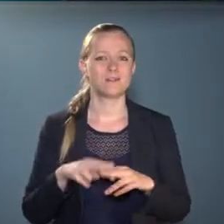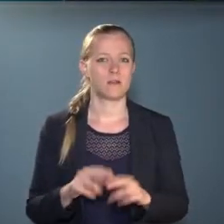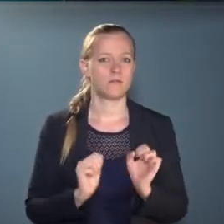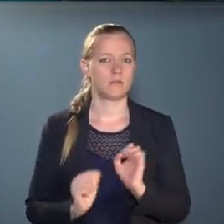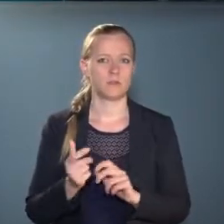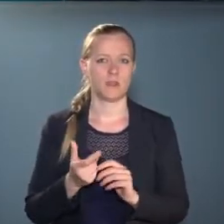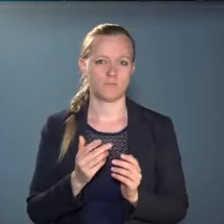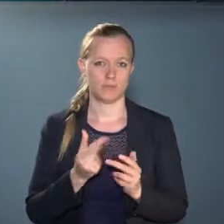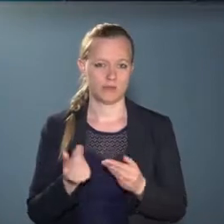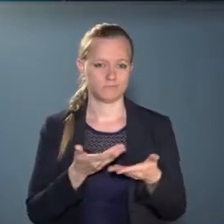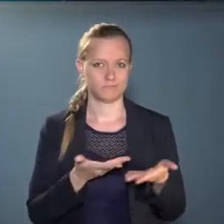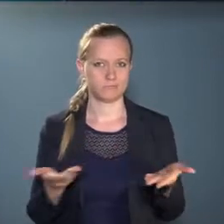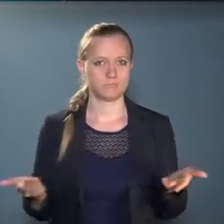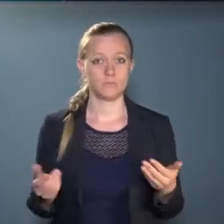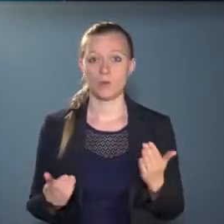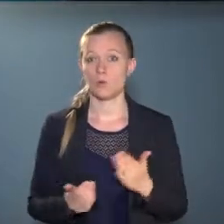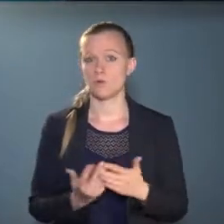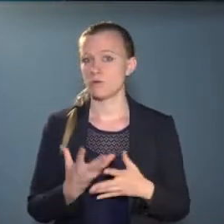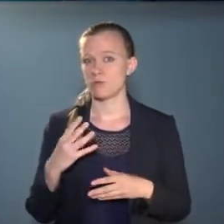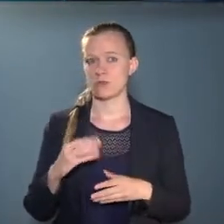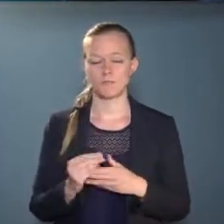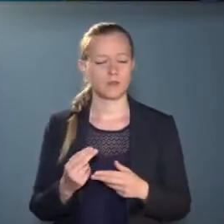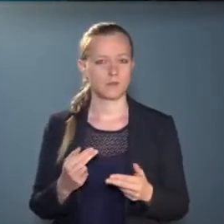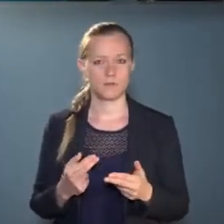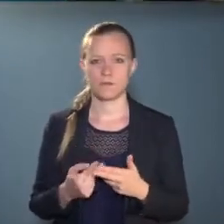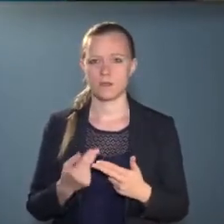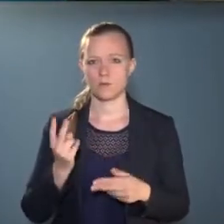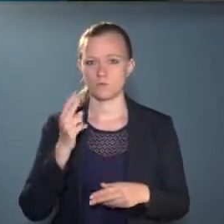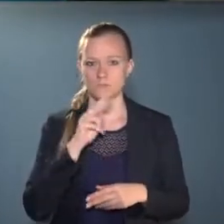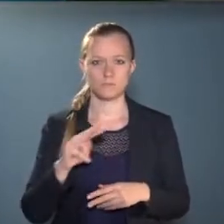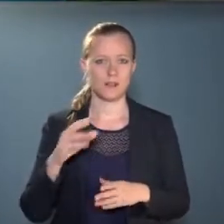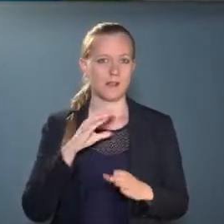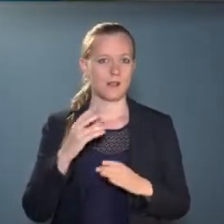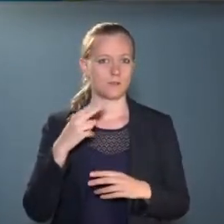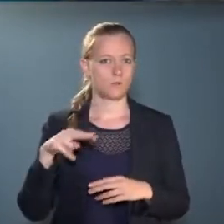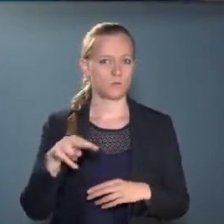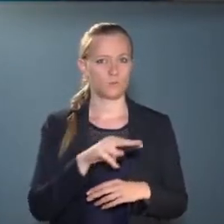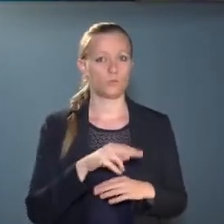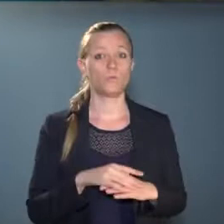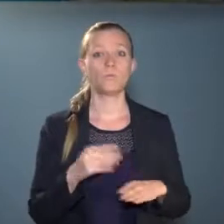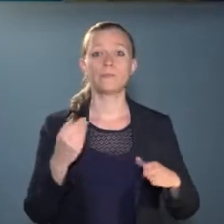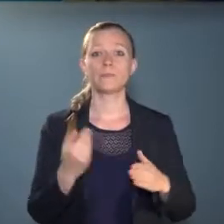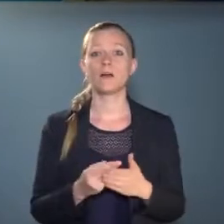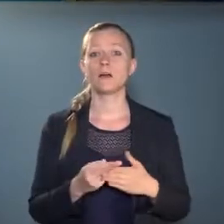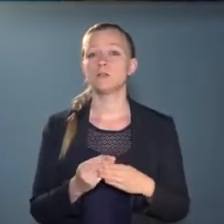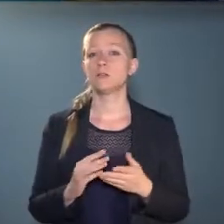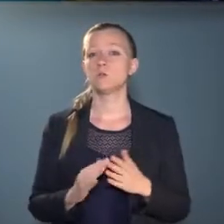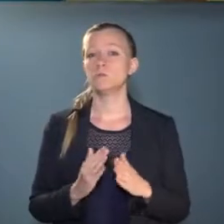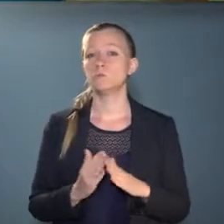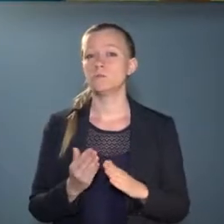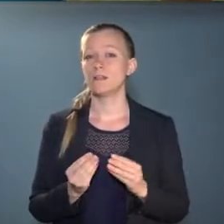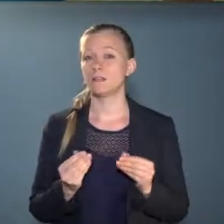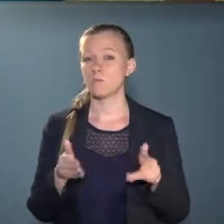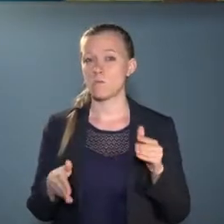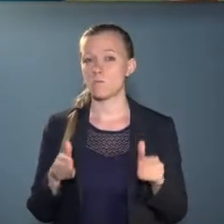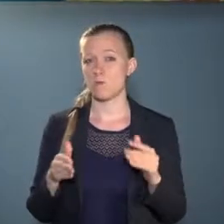kínálatában. Az újdonságok egyikeként közvetlen közelből figyelhették a látogatók annak a tűzszerész robotnak a